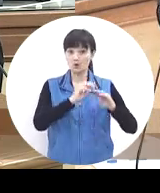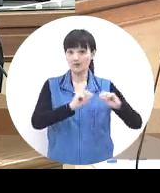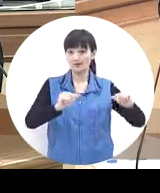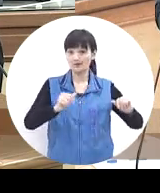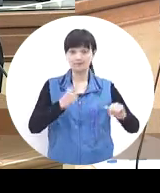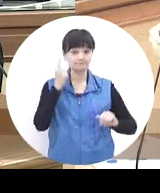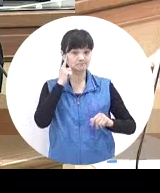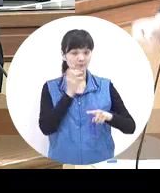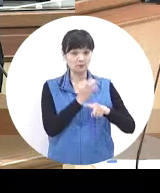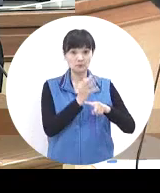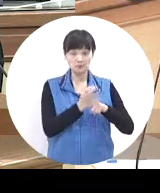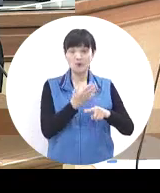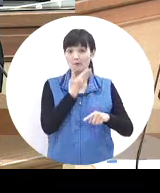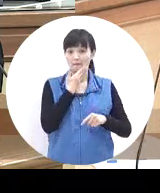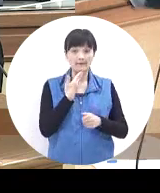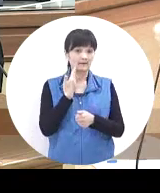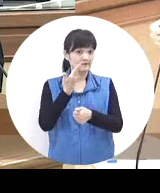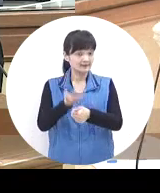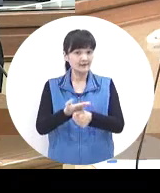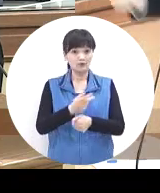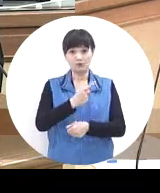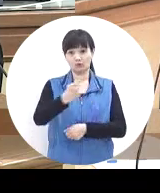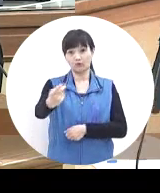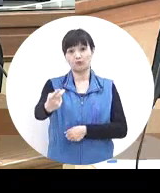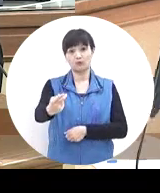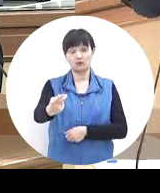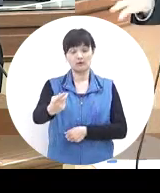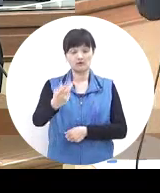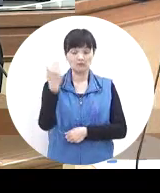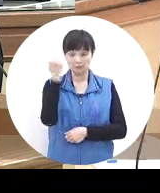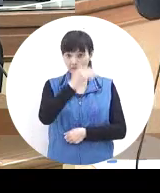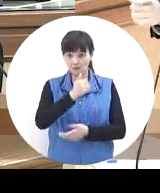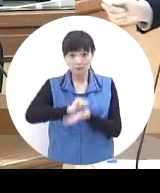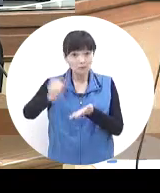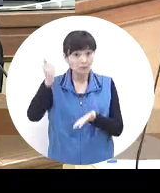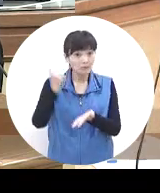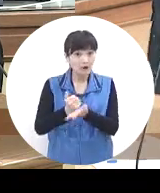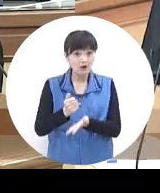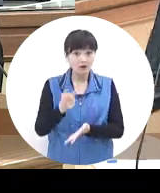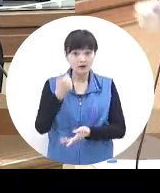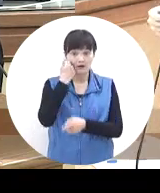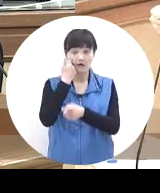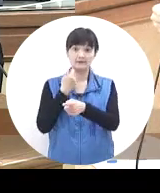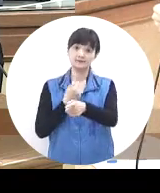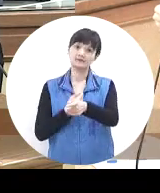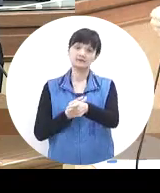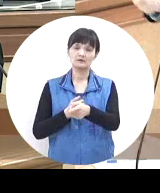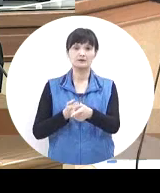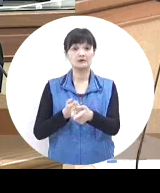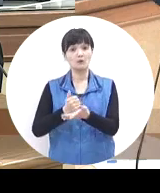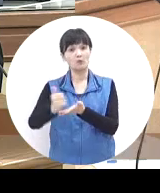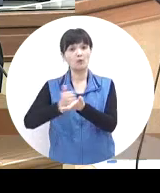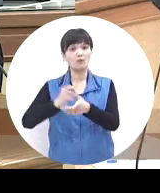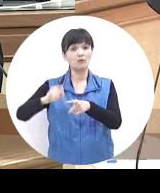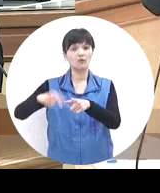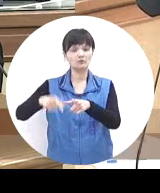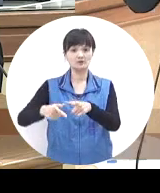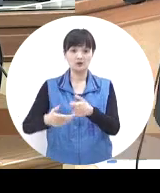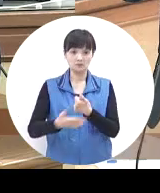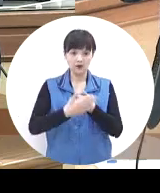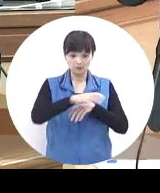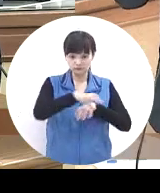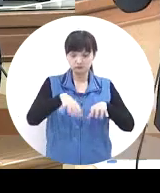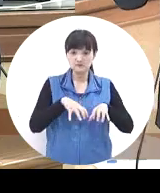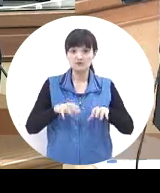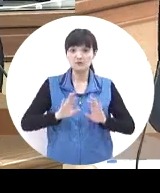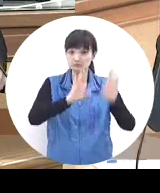灌的容积灌到300多，然后出租出去，结果后来是谁？对地方没有帮助的一个物流业网。对地方情何以堪？而